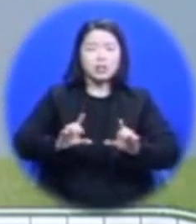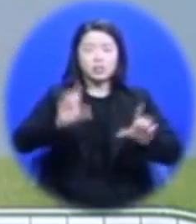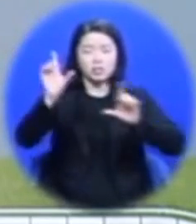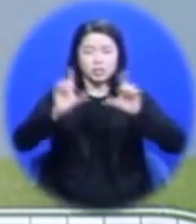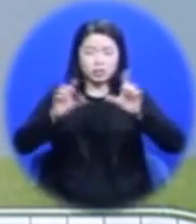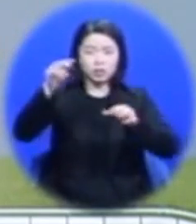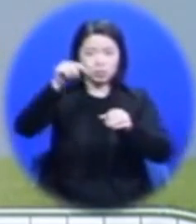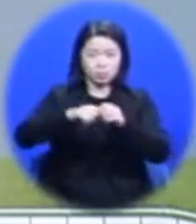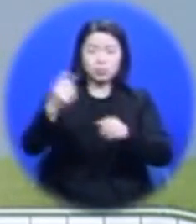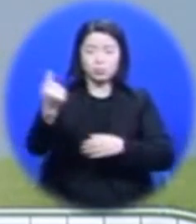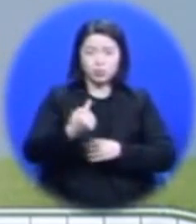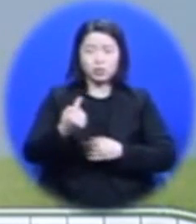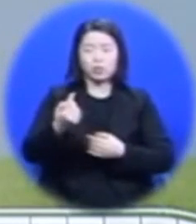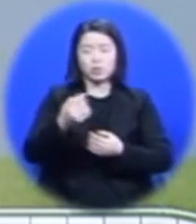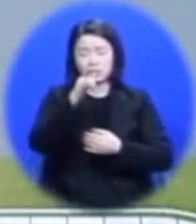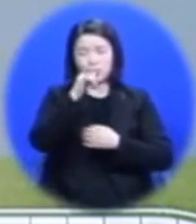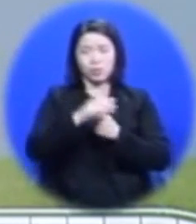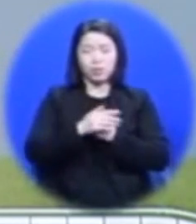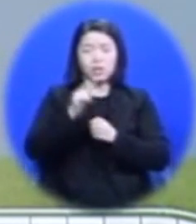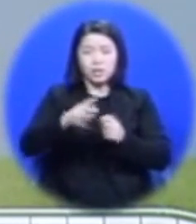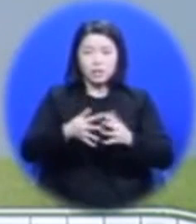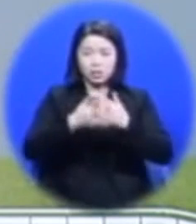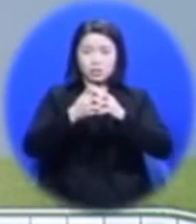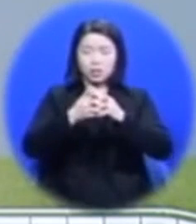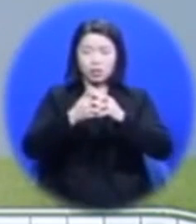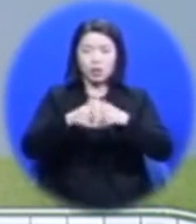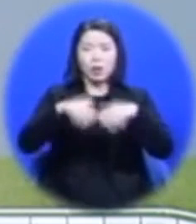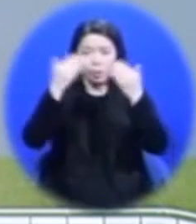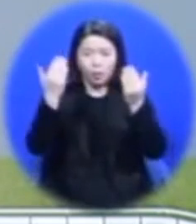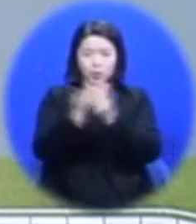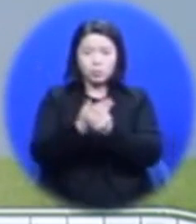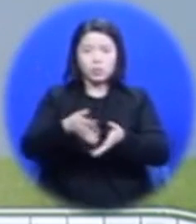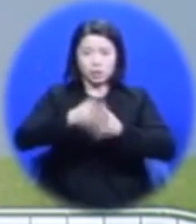왔습니다. 하여튼 이 예배당을 건축해야 되고 마무리해야 되고